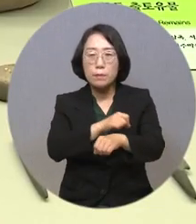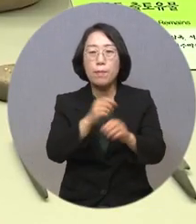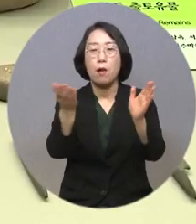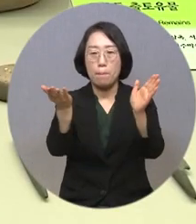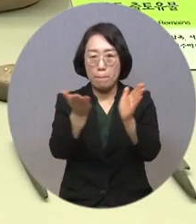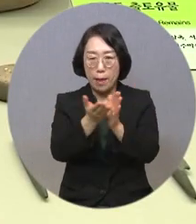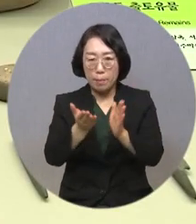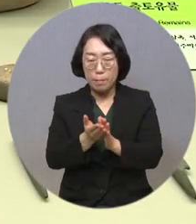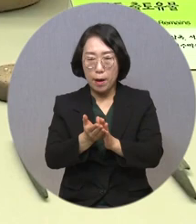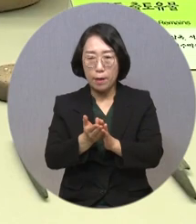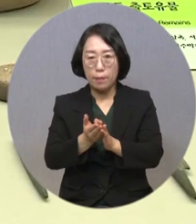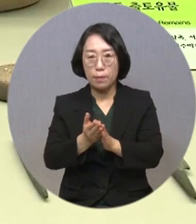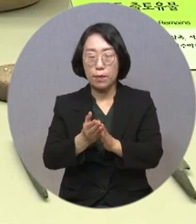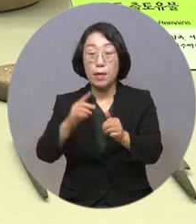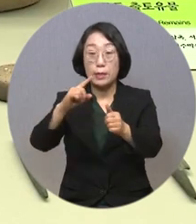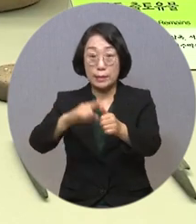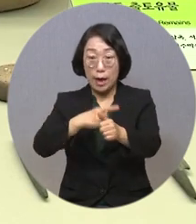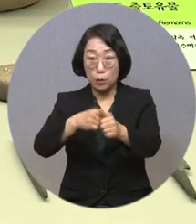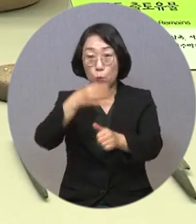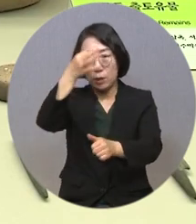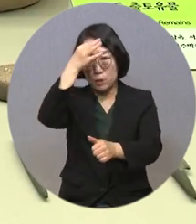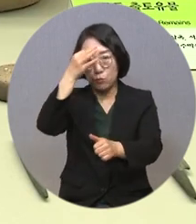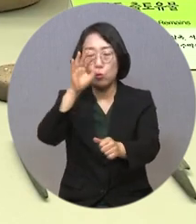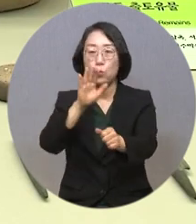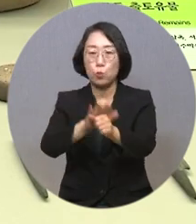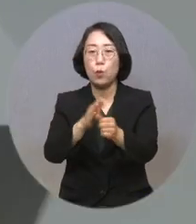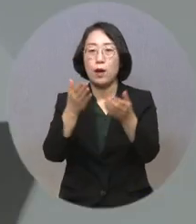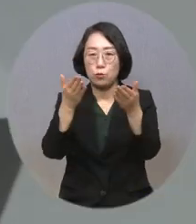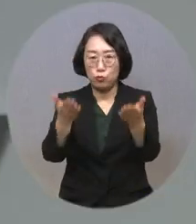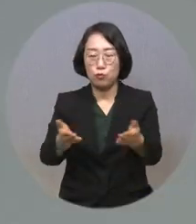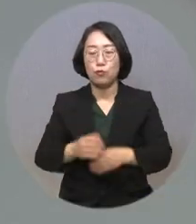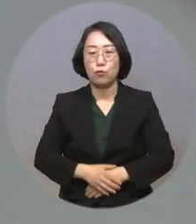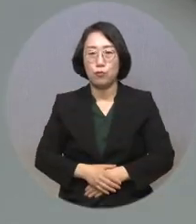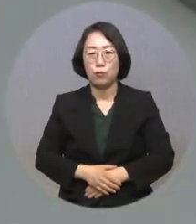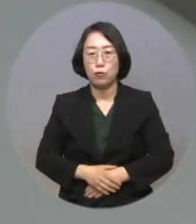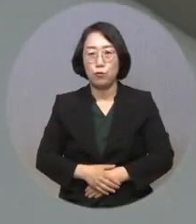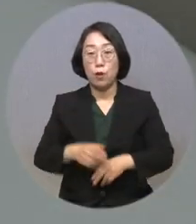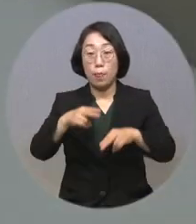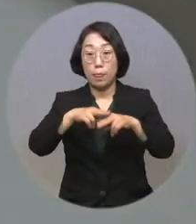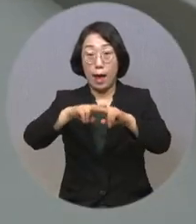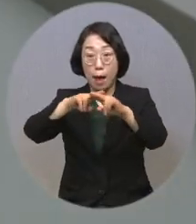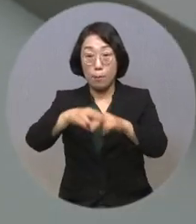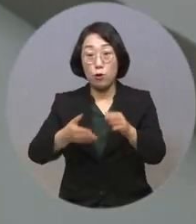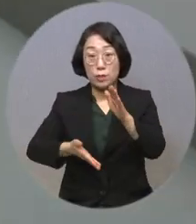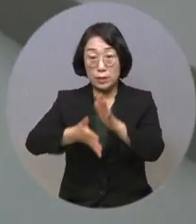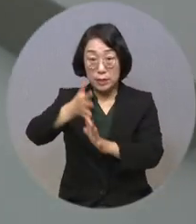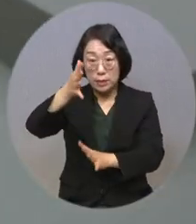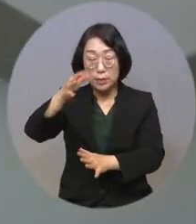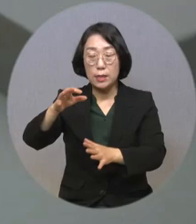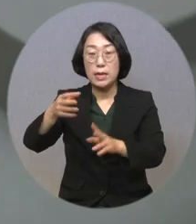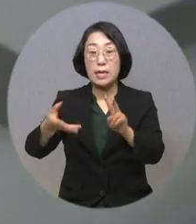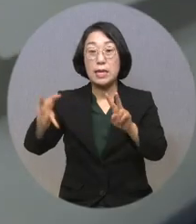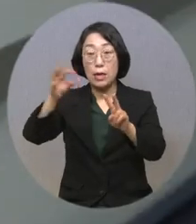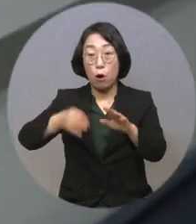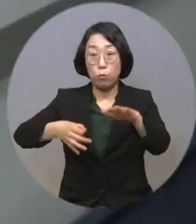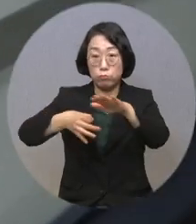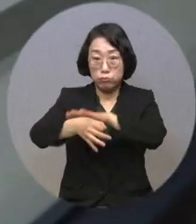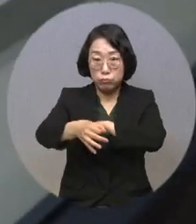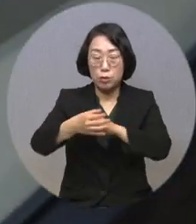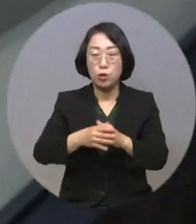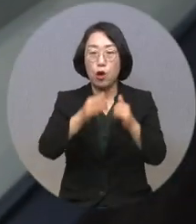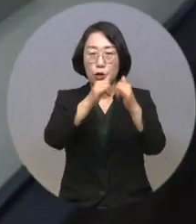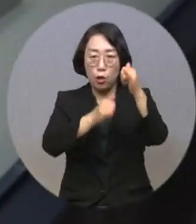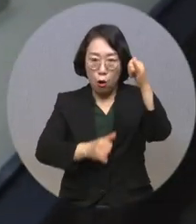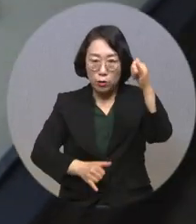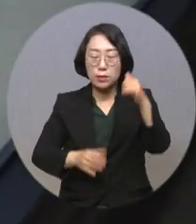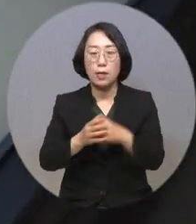맞는 지능형 박물관 구축을 지원하는 사업입니다. 남원시는 올해 2억 원을 투입해 남원의